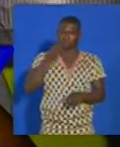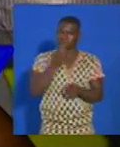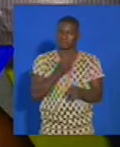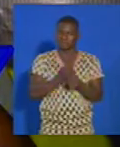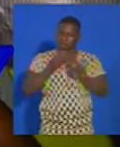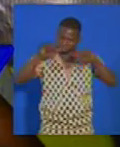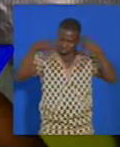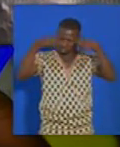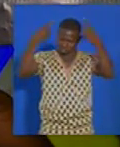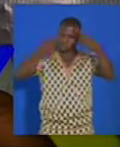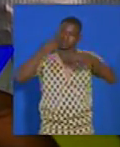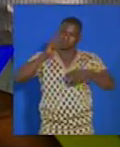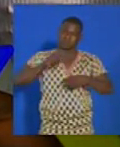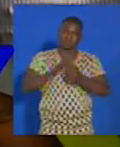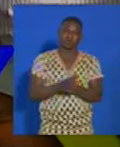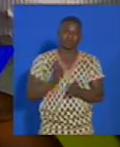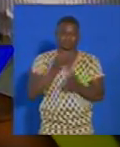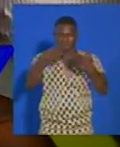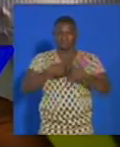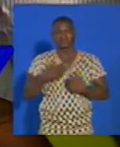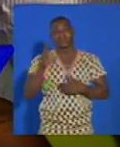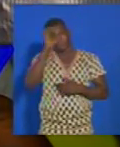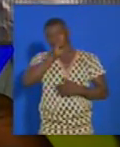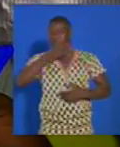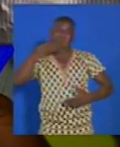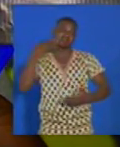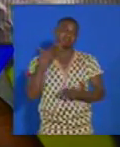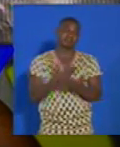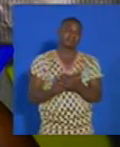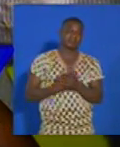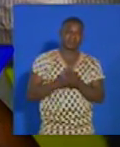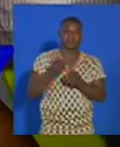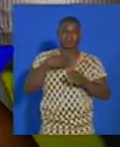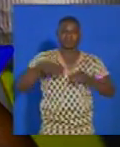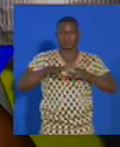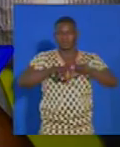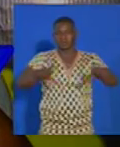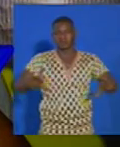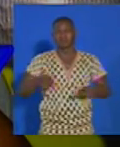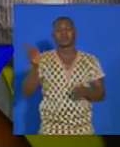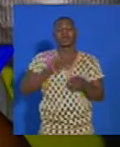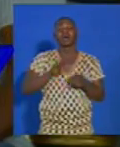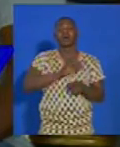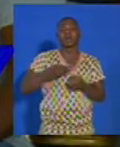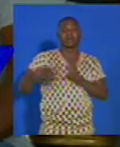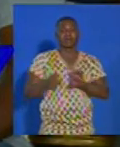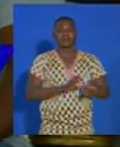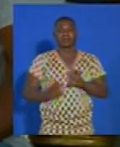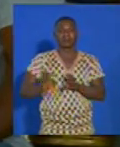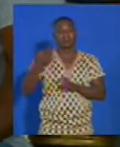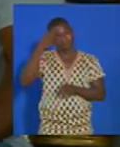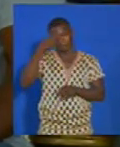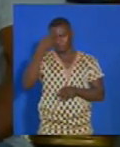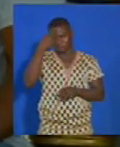l'avant. Nous avons la chance aujourd'hui d'avoir des belles scènes à Ouaga et qui font rêver.